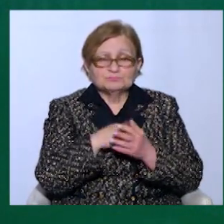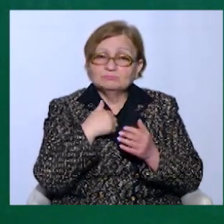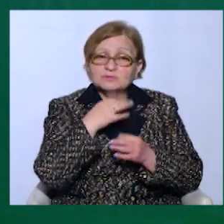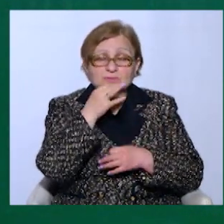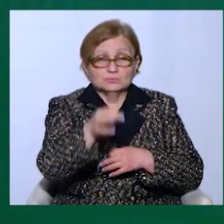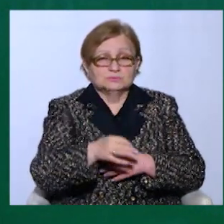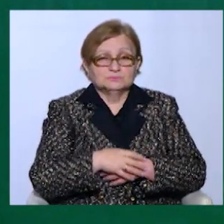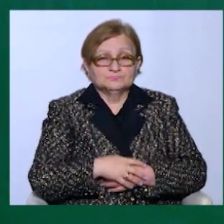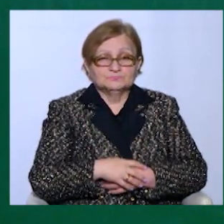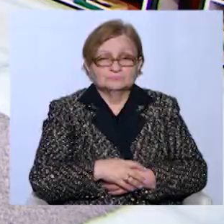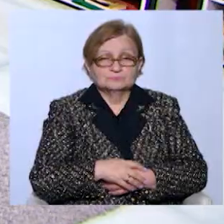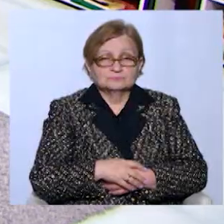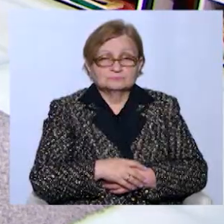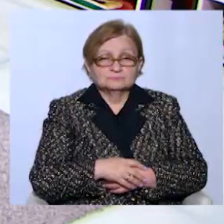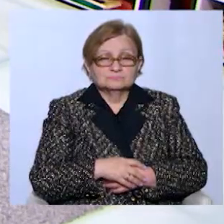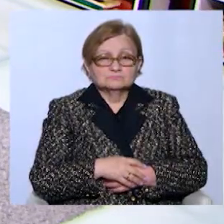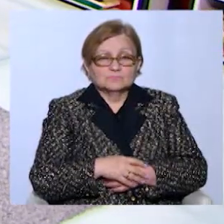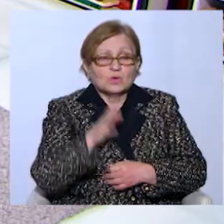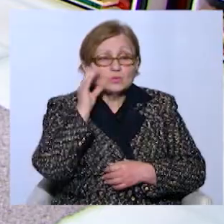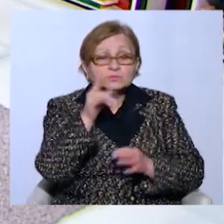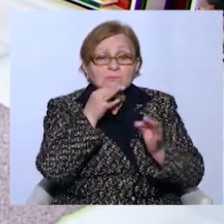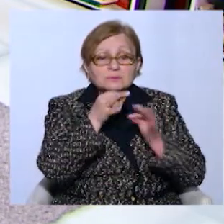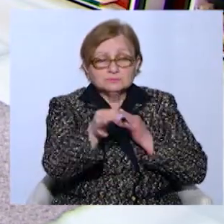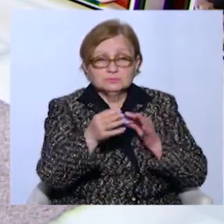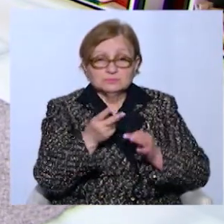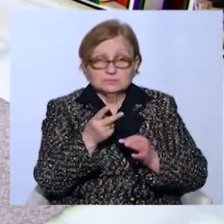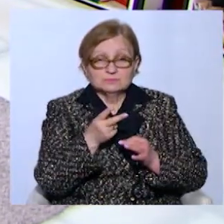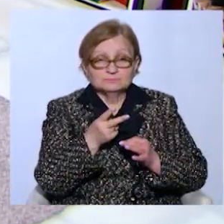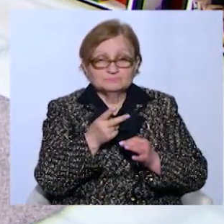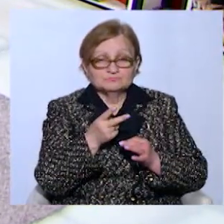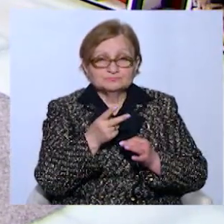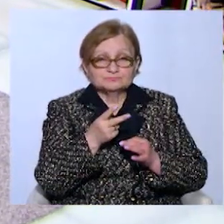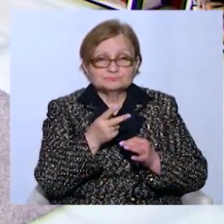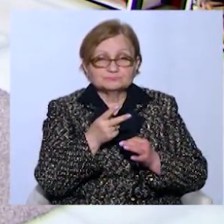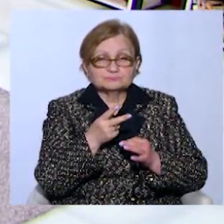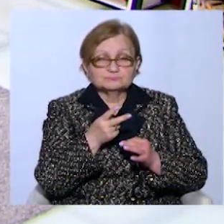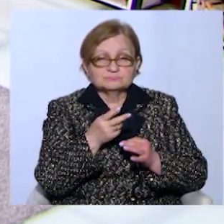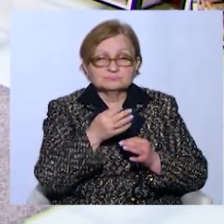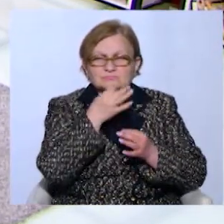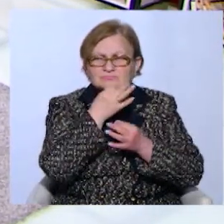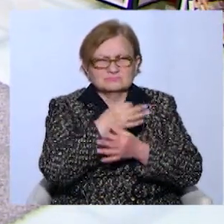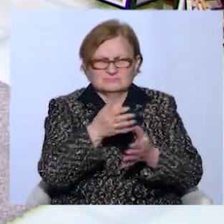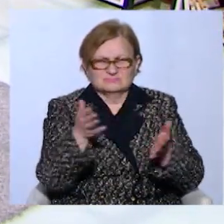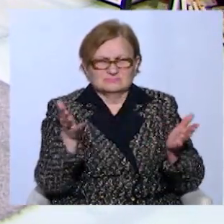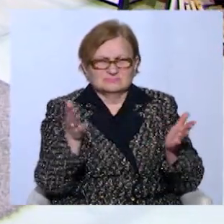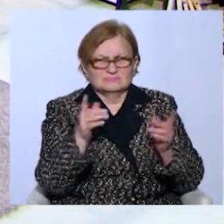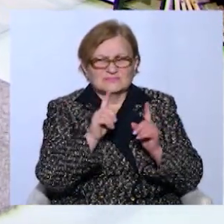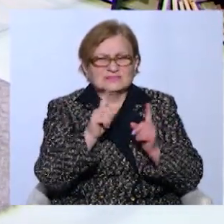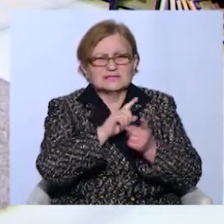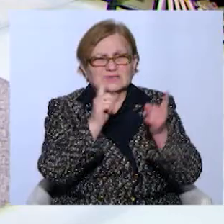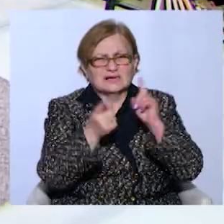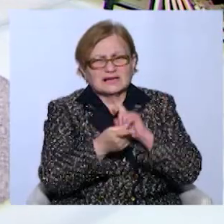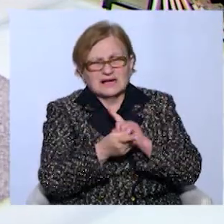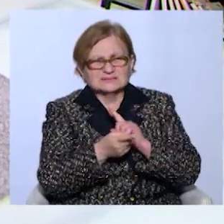რომ პასუხების დროს, ისევე როგორც ნებისმიერი რაღაცა გამოსახულების გარდაქმნის,